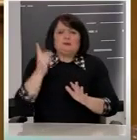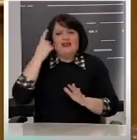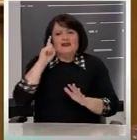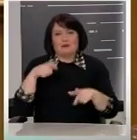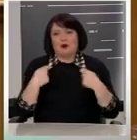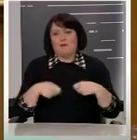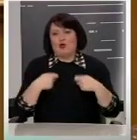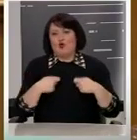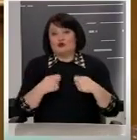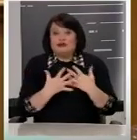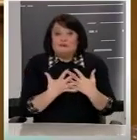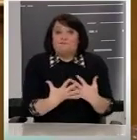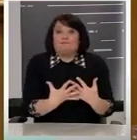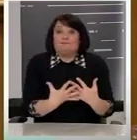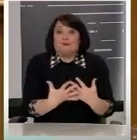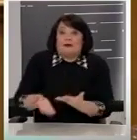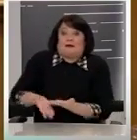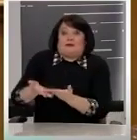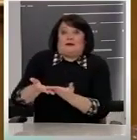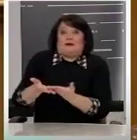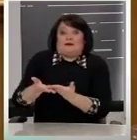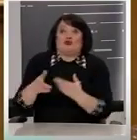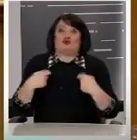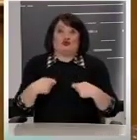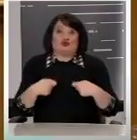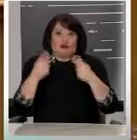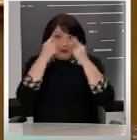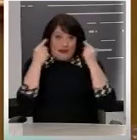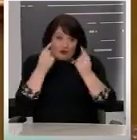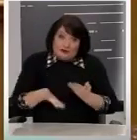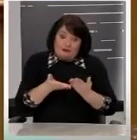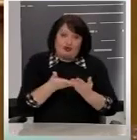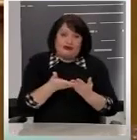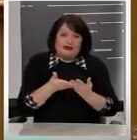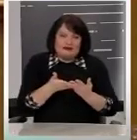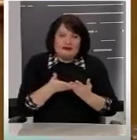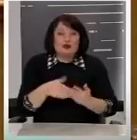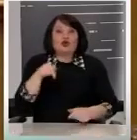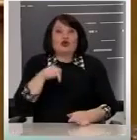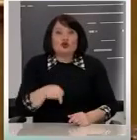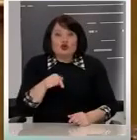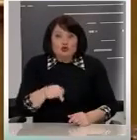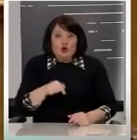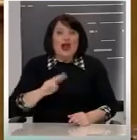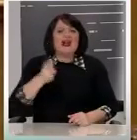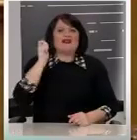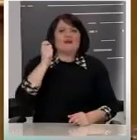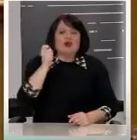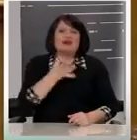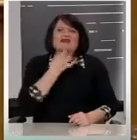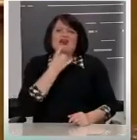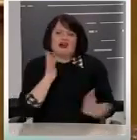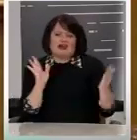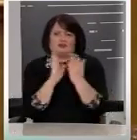τους πλουσίους και αυτούς που υποστηρίζουν τους πλουσίους. Και δεύτερον, ότι η αγριότητα των εποχών και της αντιπολίτευσης